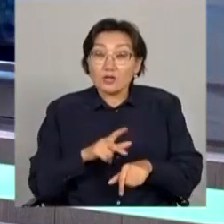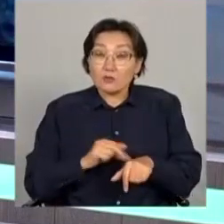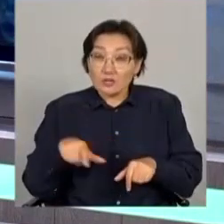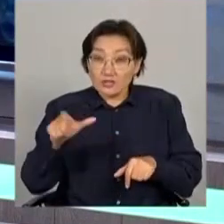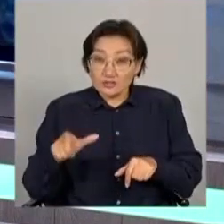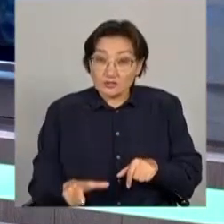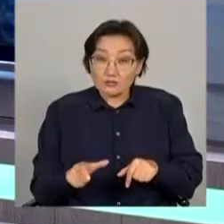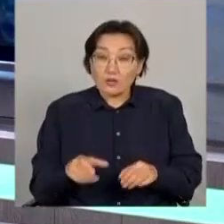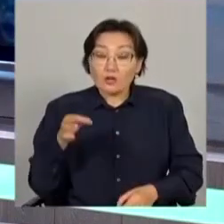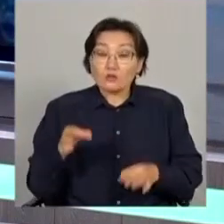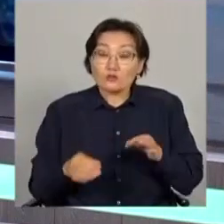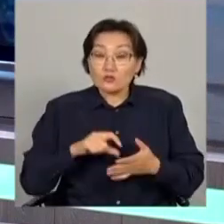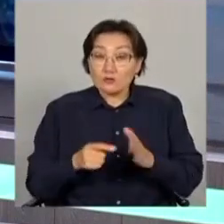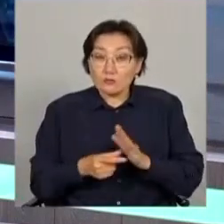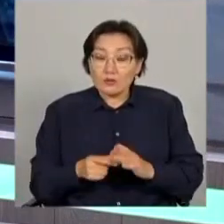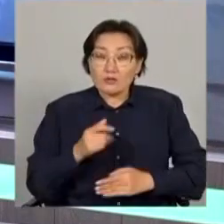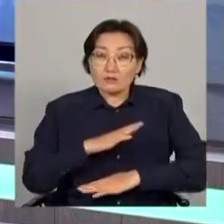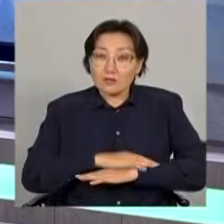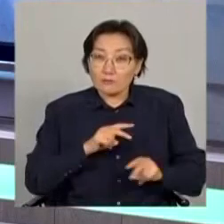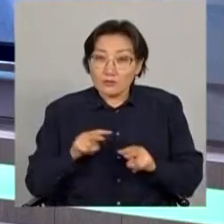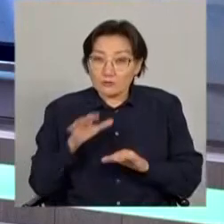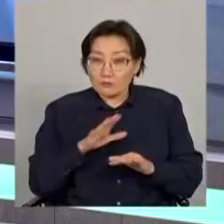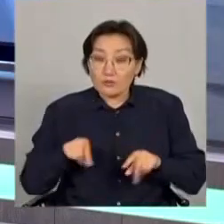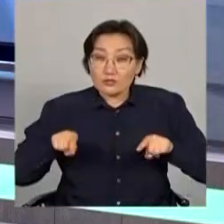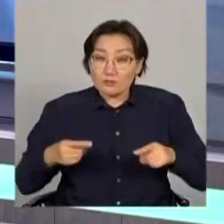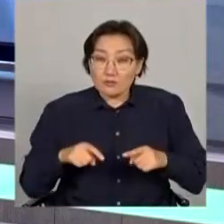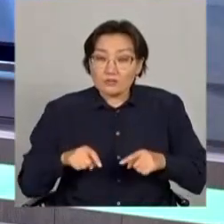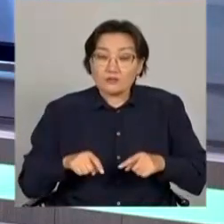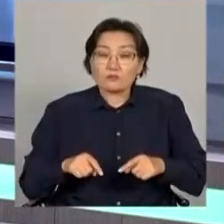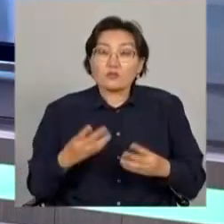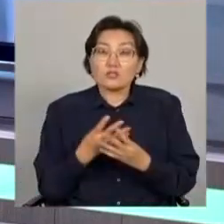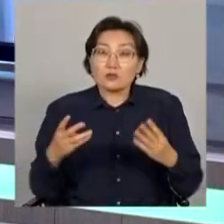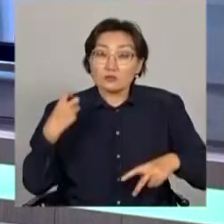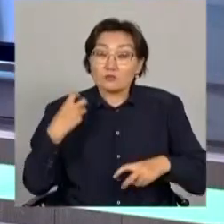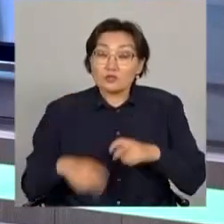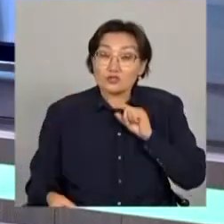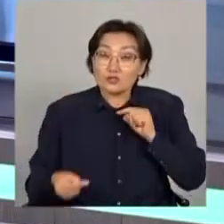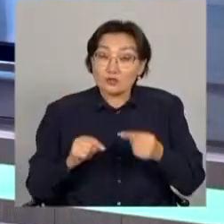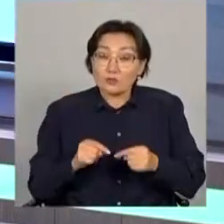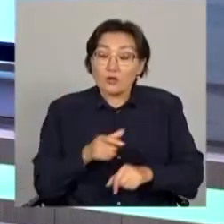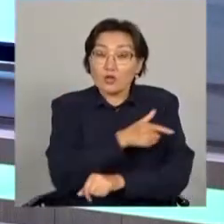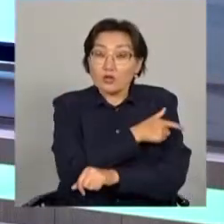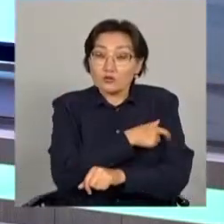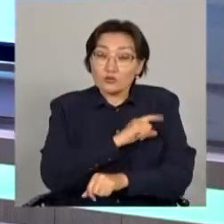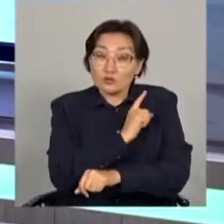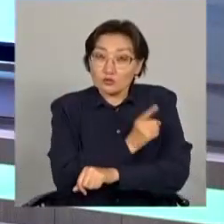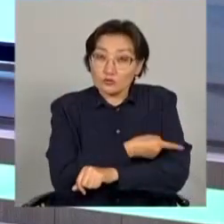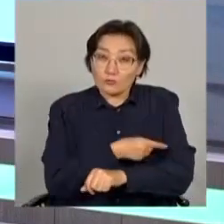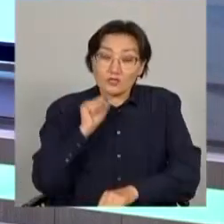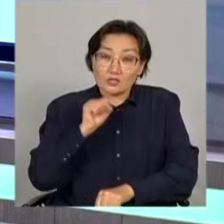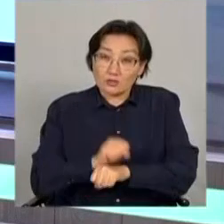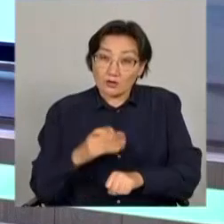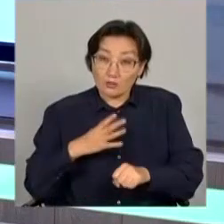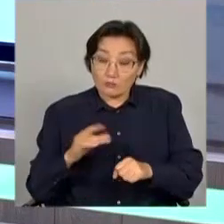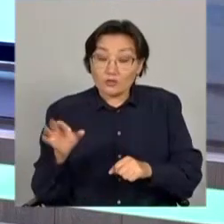сақшылары сот залында тәртіп сақтай алмады. Қамауды қиратып, наразылық білдірген оларды күзет күшпен тоқтатуға мәжбүр болды.